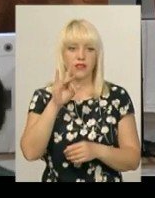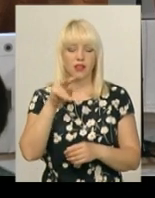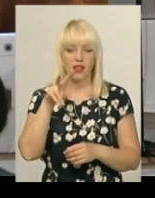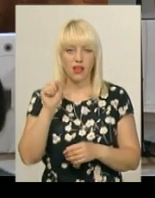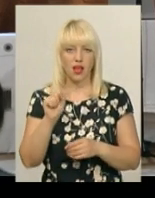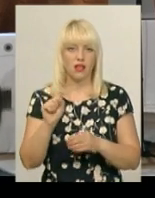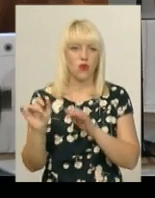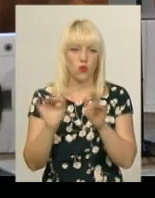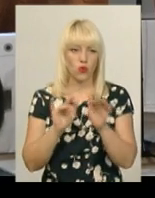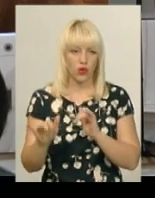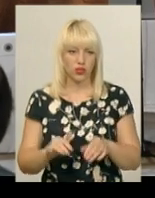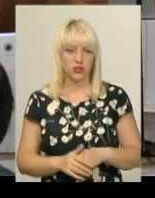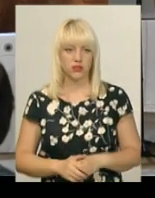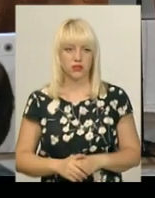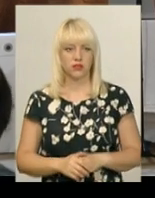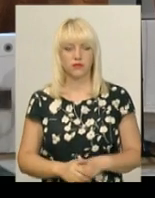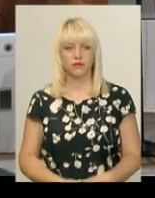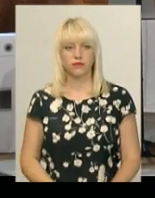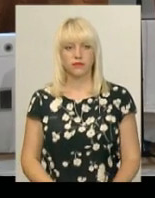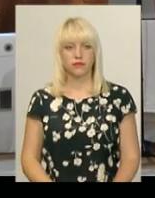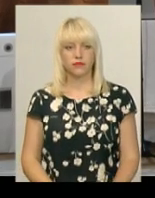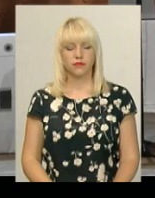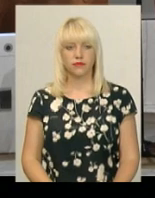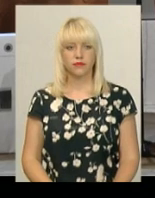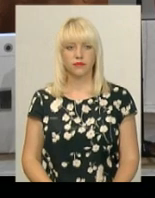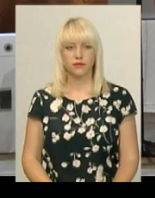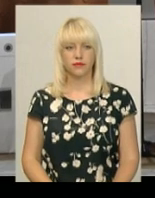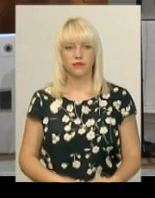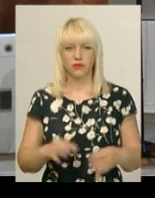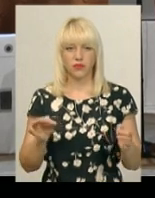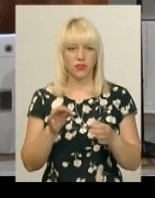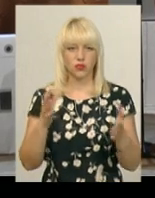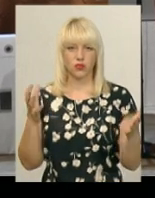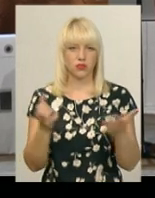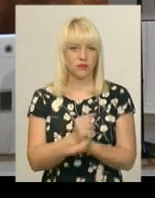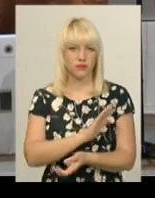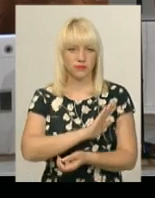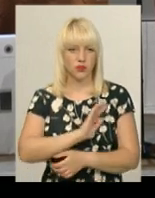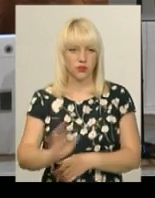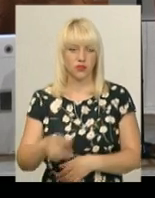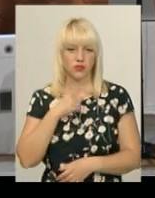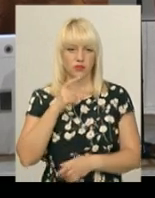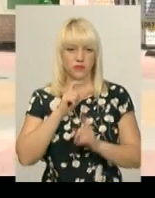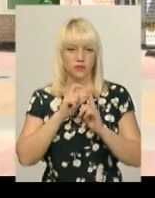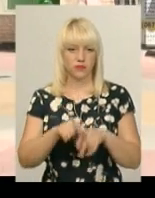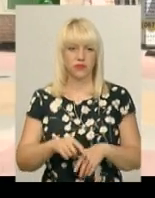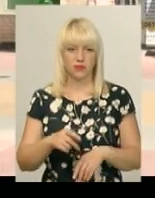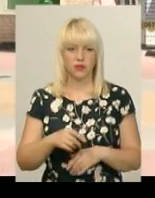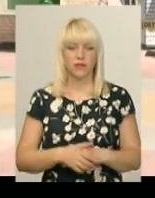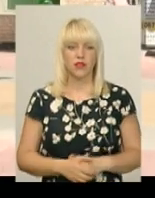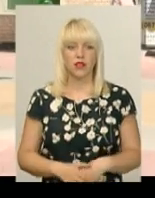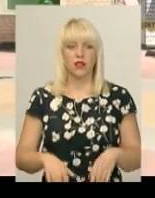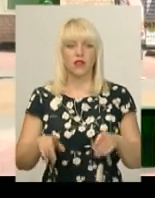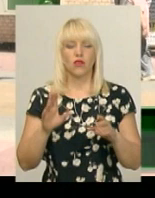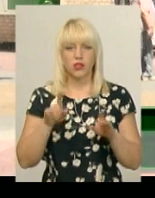Зарухалися? мене, нічого не дергається. Так, певно, цей комп'ютер не бачить мишу. Ось так